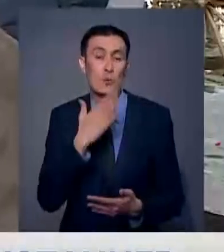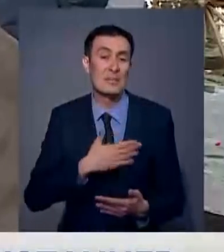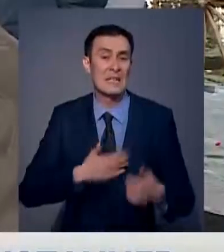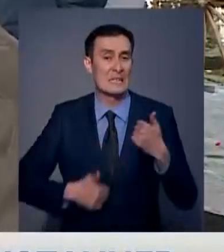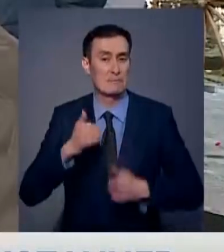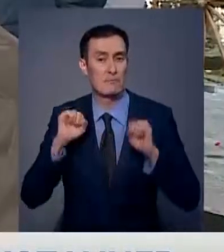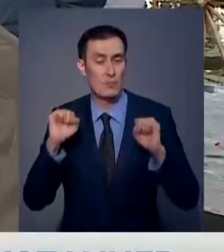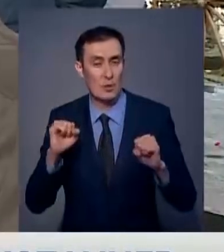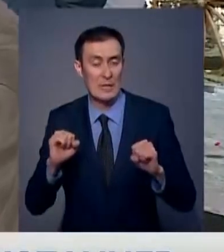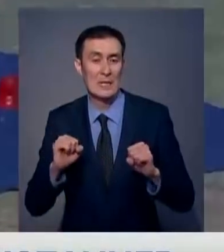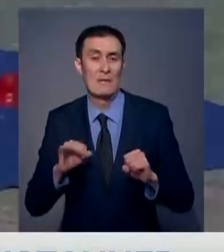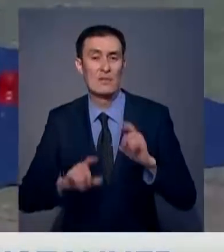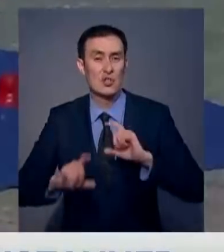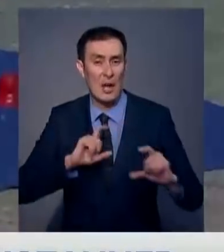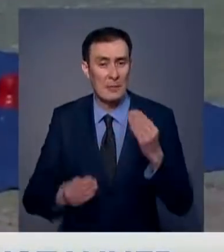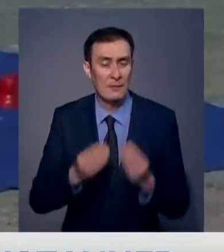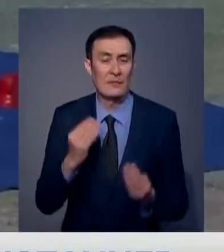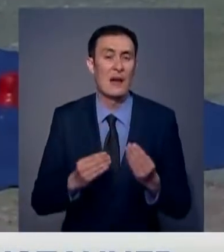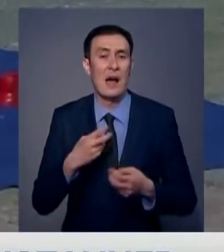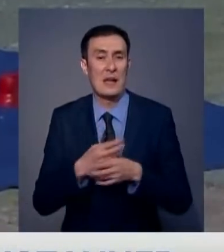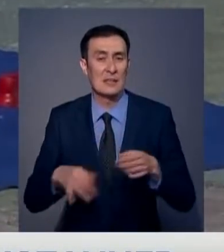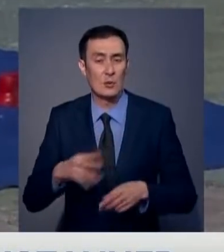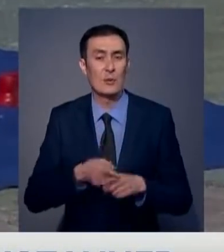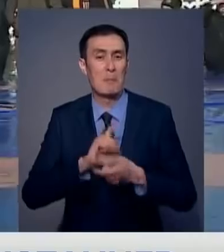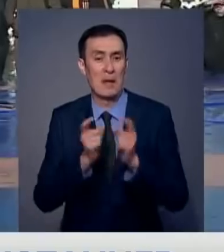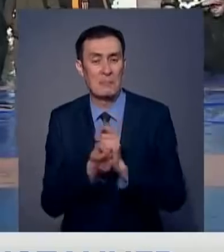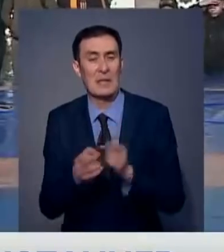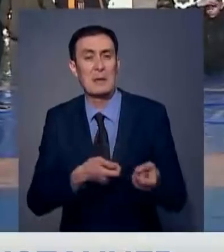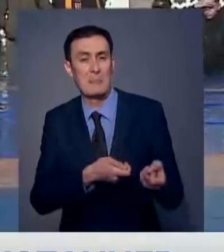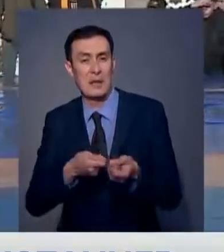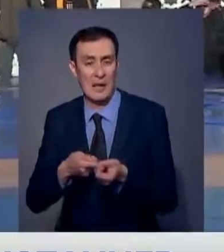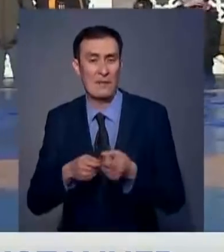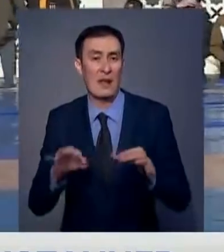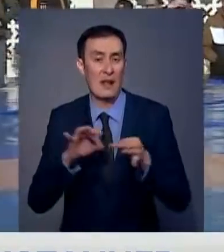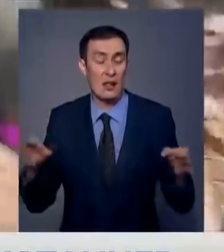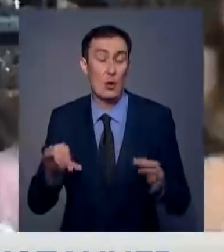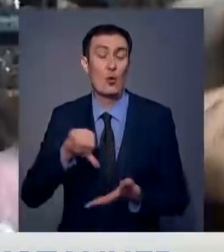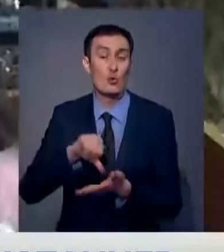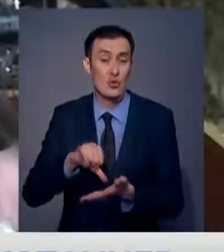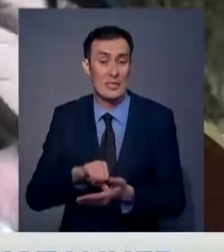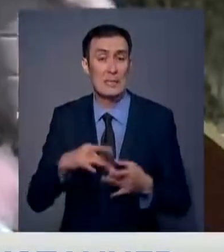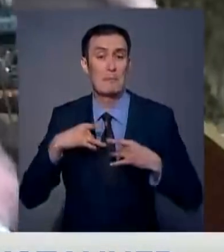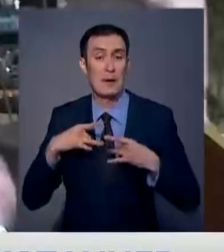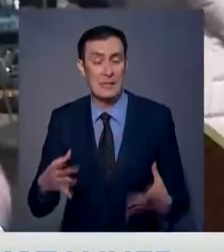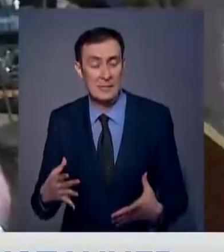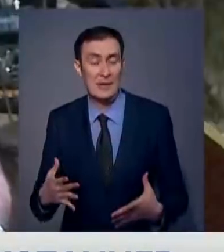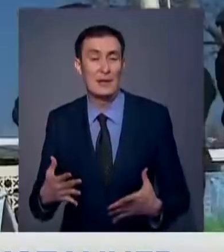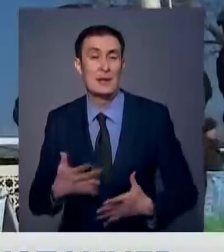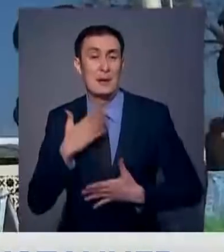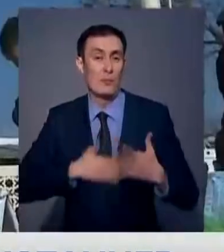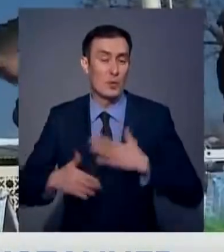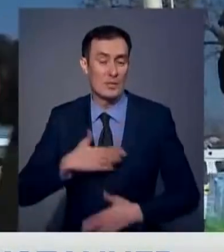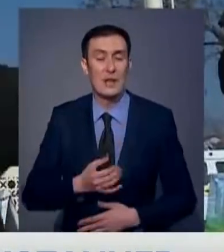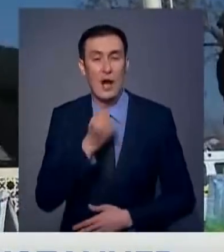спорта померились силами в шахматах, асыкату, борьбе и перетягивании каната. Все участники праздника получили заряд бодрости